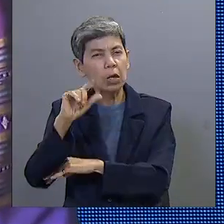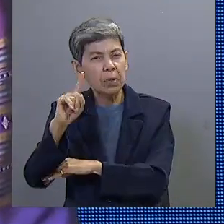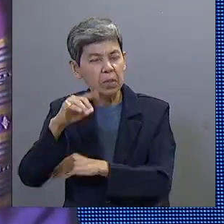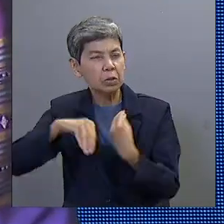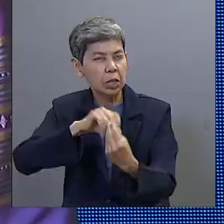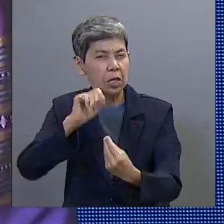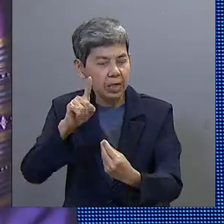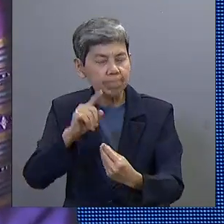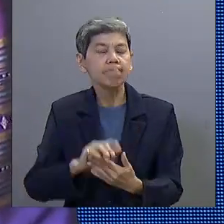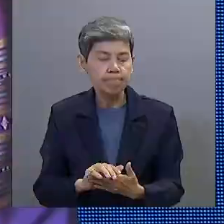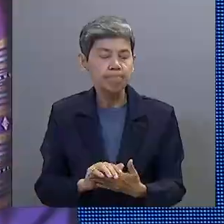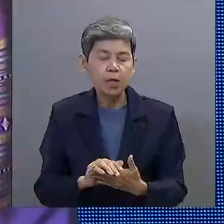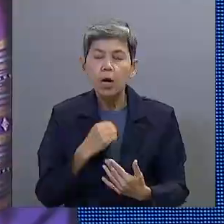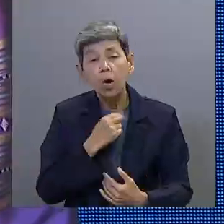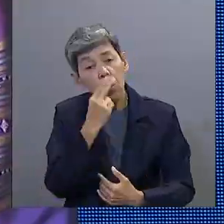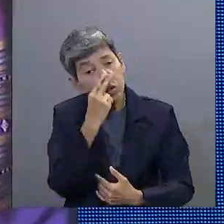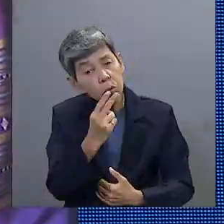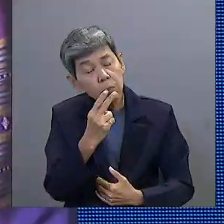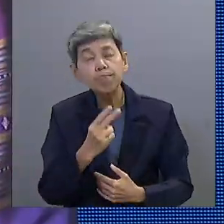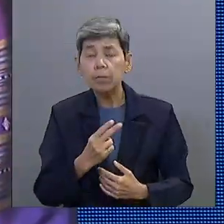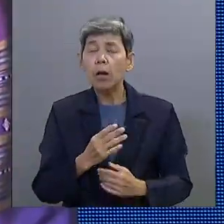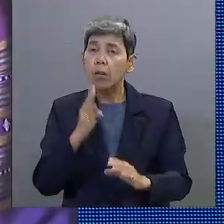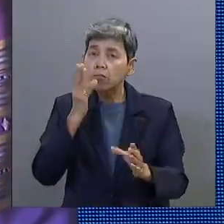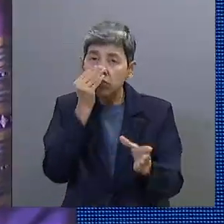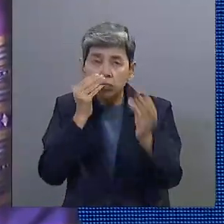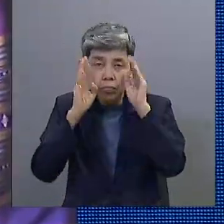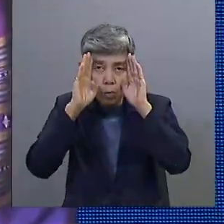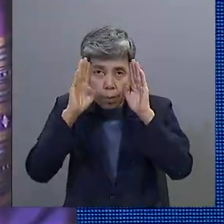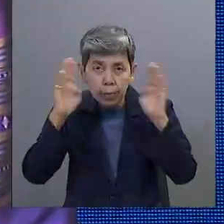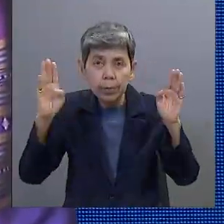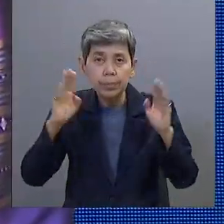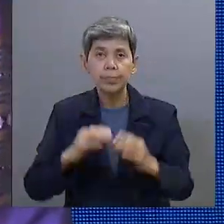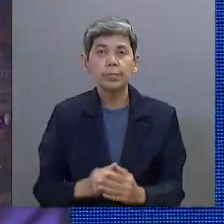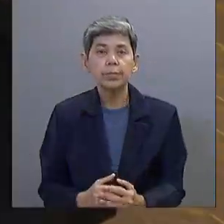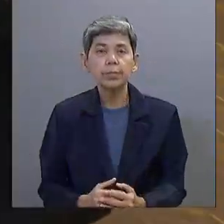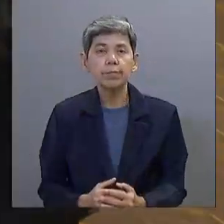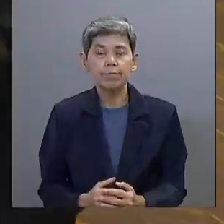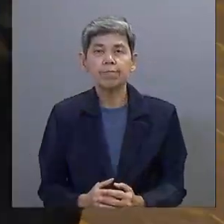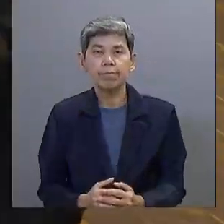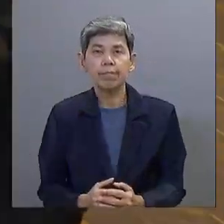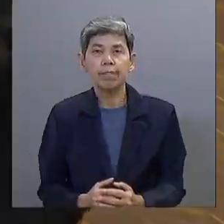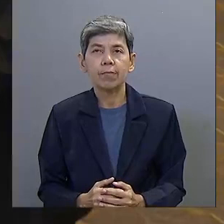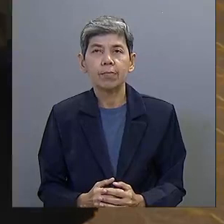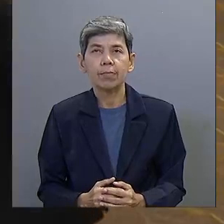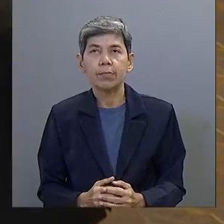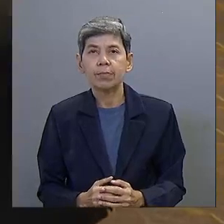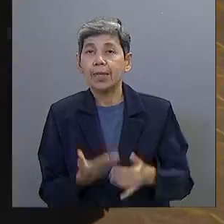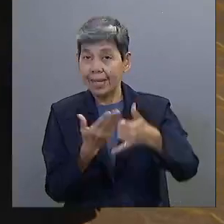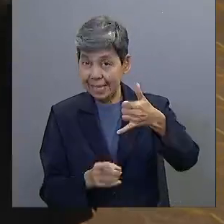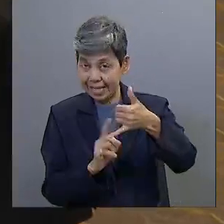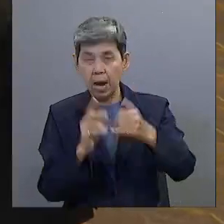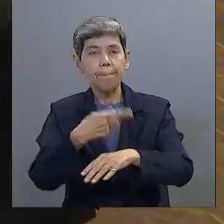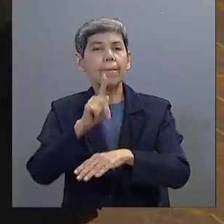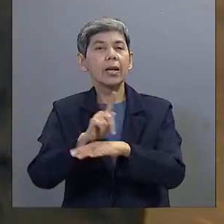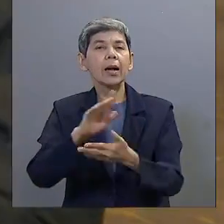ก็ได้รับความรู้ ส่วนทางนายเกรียงไกรเทียนนุกูลนะคะประธ